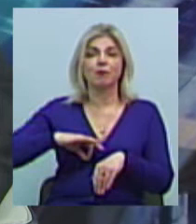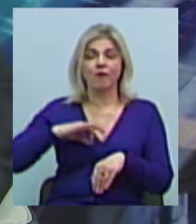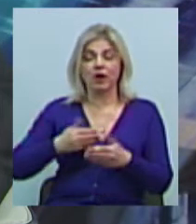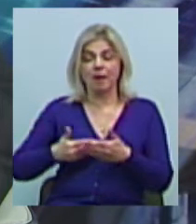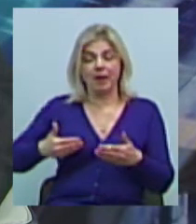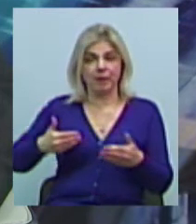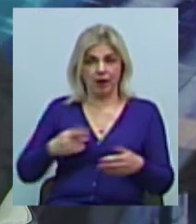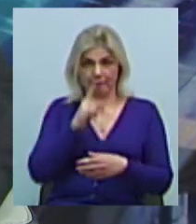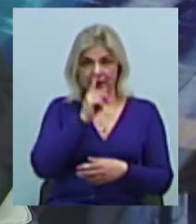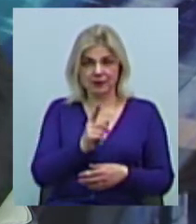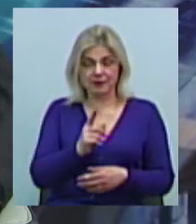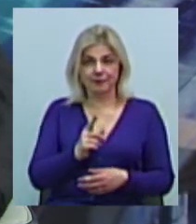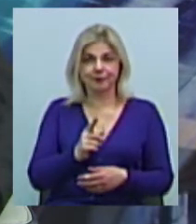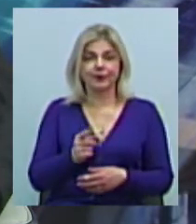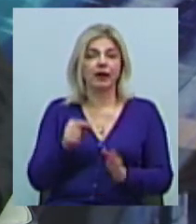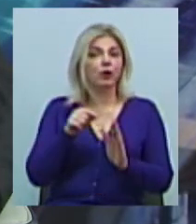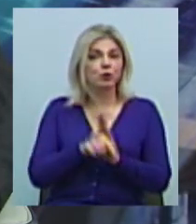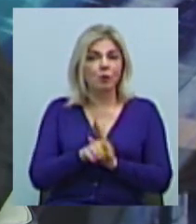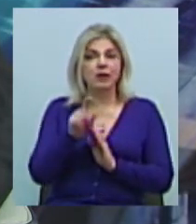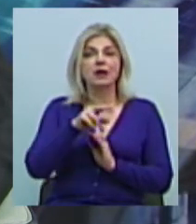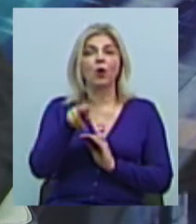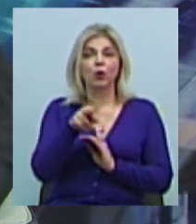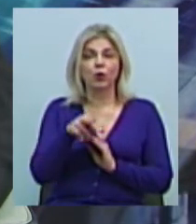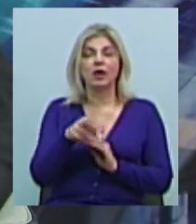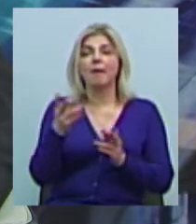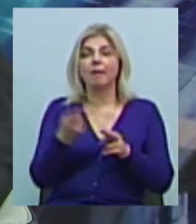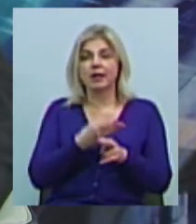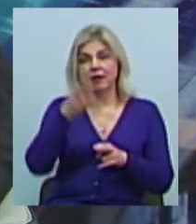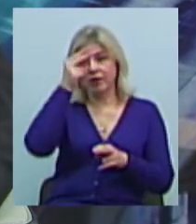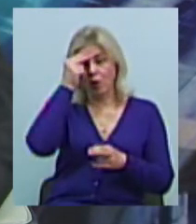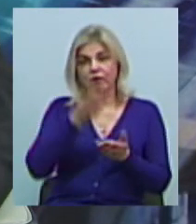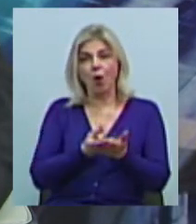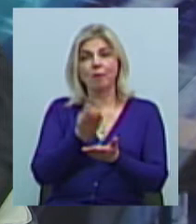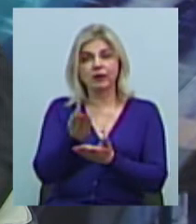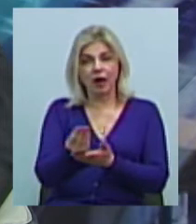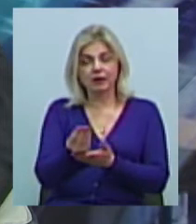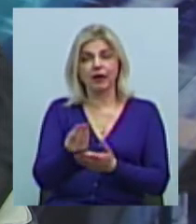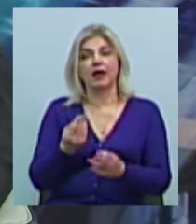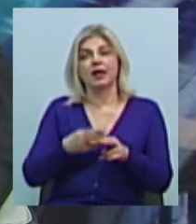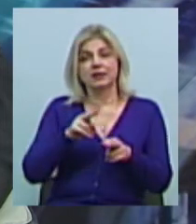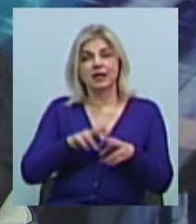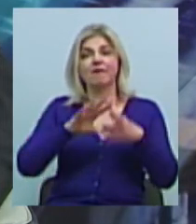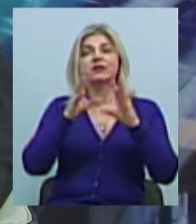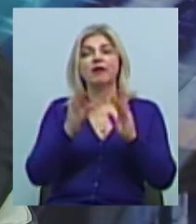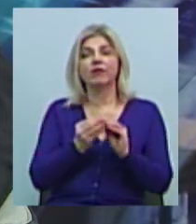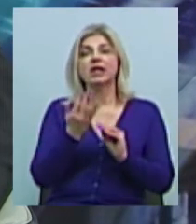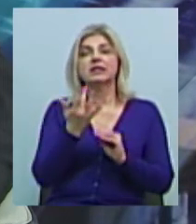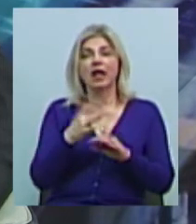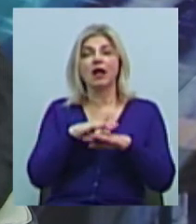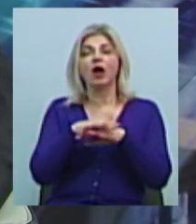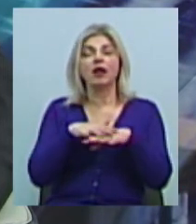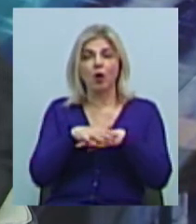попереднього місяця. Тобто за грудень місяць без врахування оплати. Це взагалі скільки нараховується